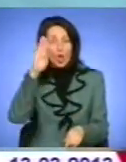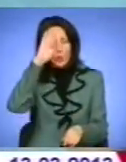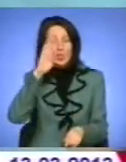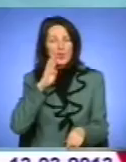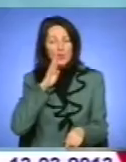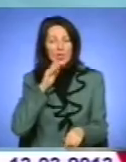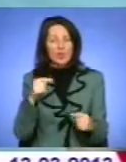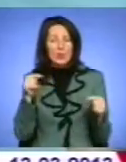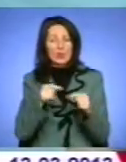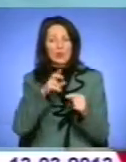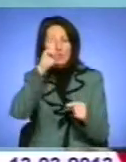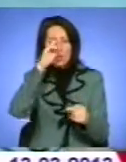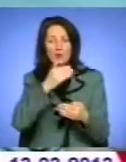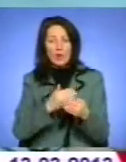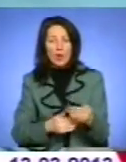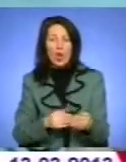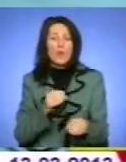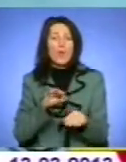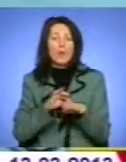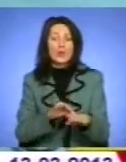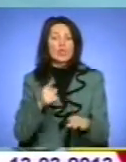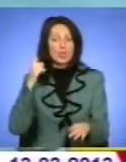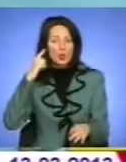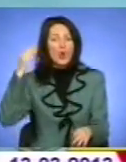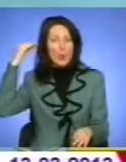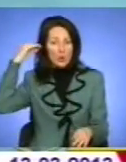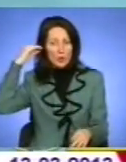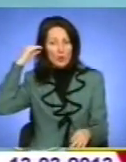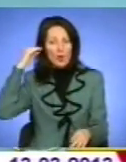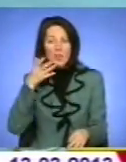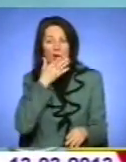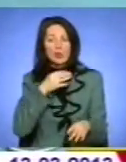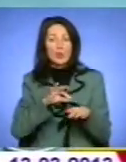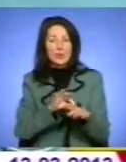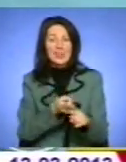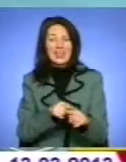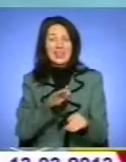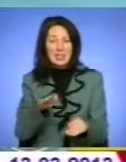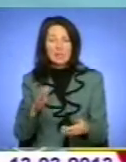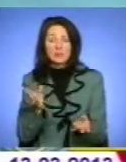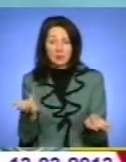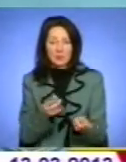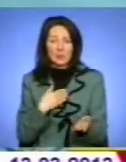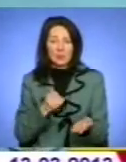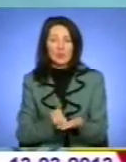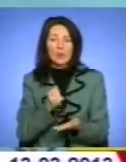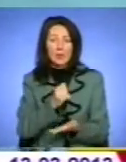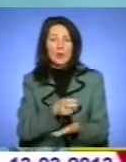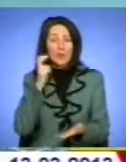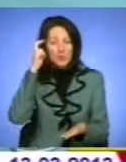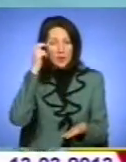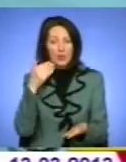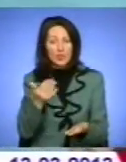державною програмою, проводиться слухопротезування, воно гарно проходиться. Тобто, які діти потребують слухопротезування, ми їх направляємо в Київ, і